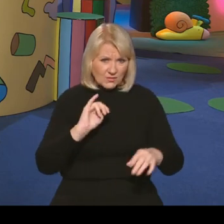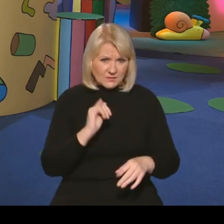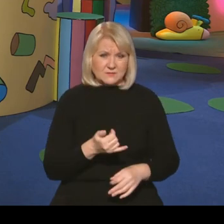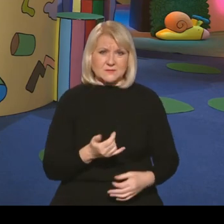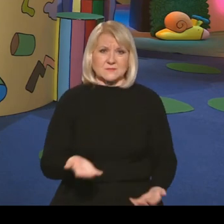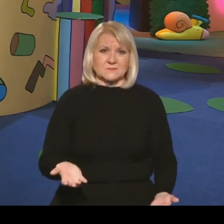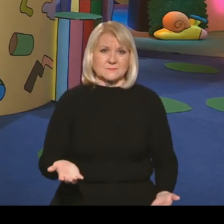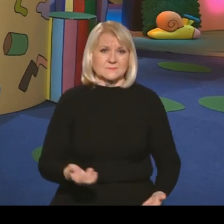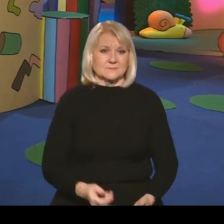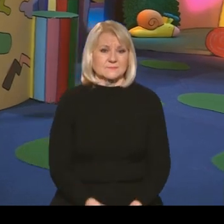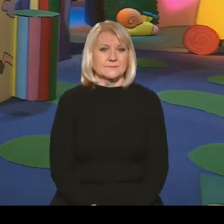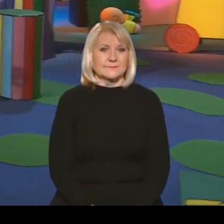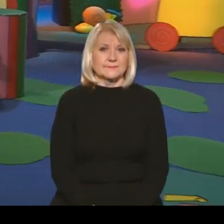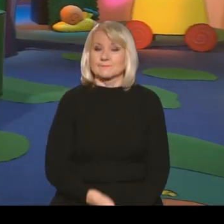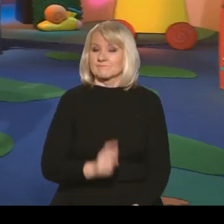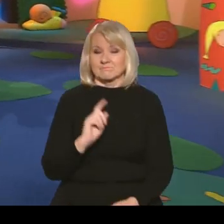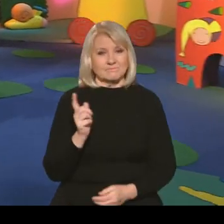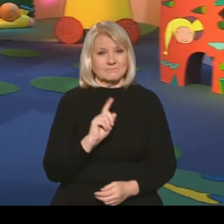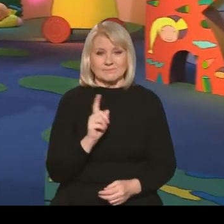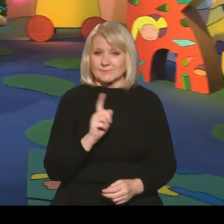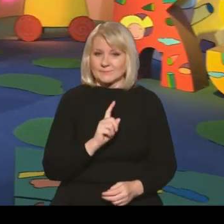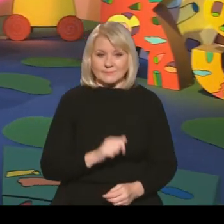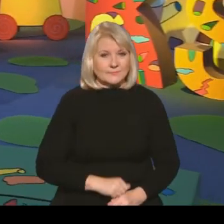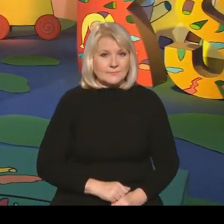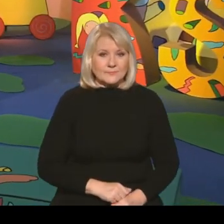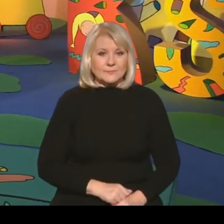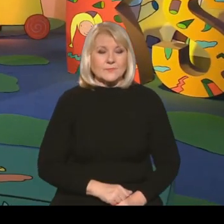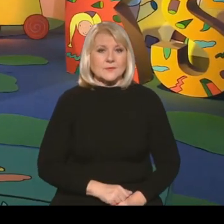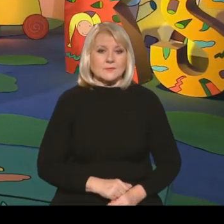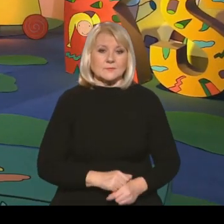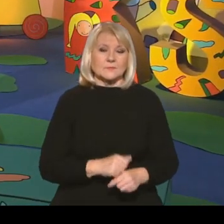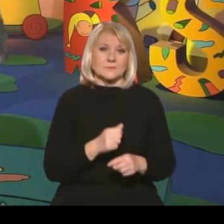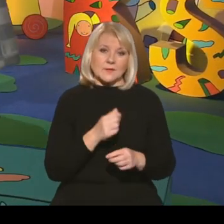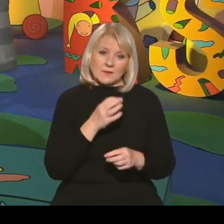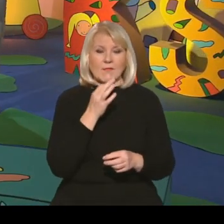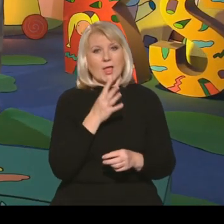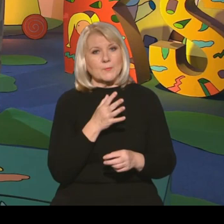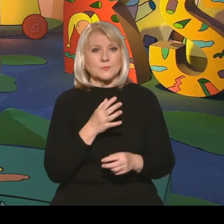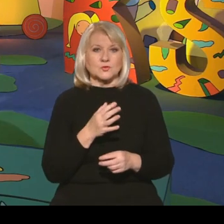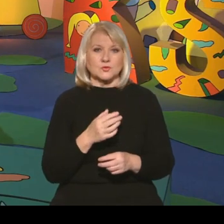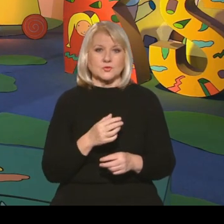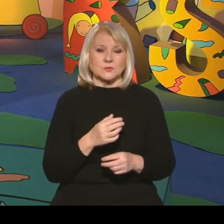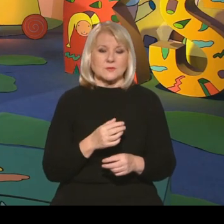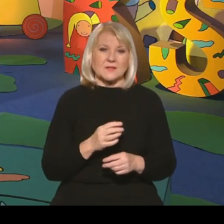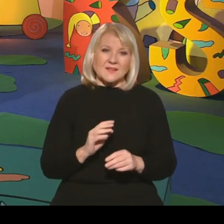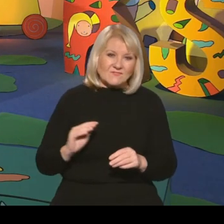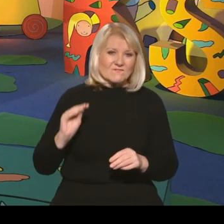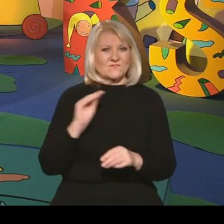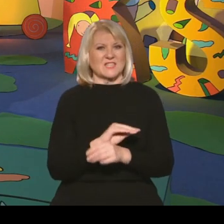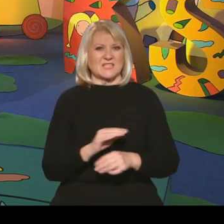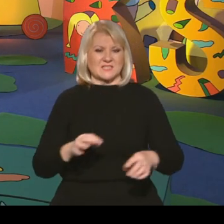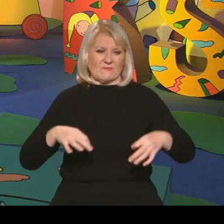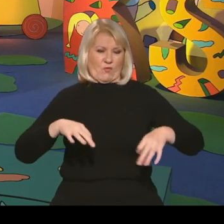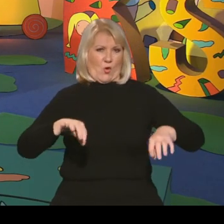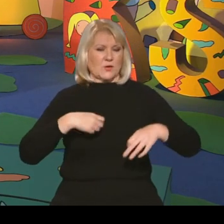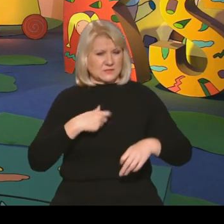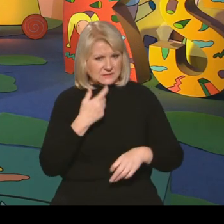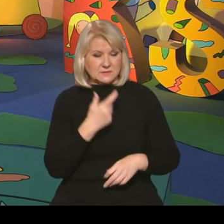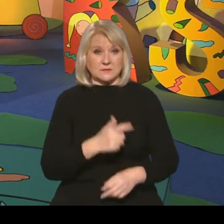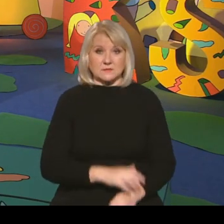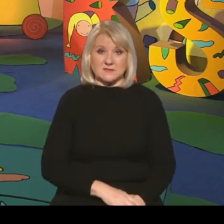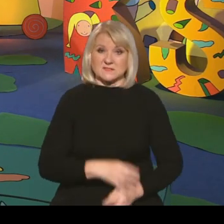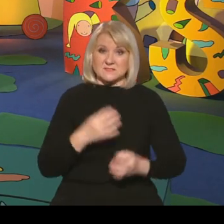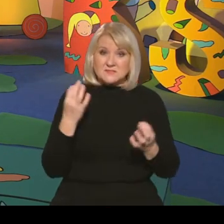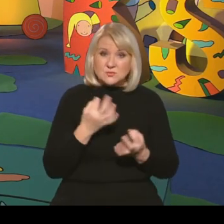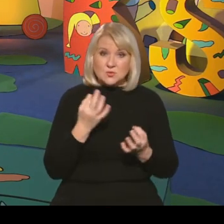trošilinku velké. To tedy nejsou, Faninko. Já bych raději byl šťastnější, kdyby byly daleko větší.